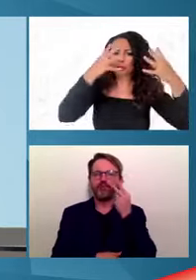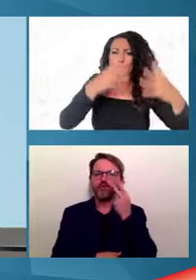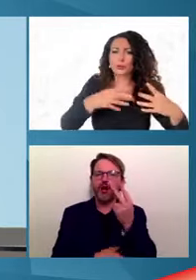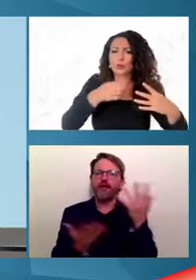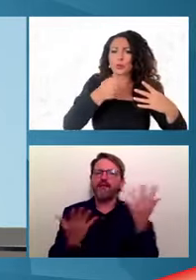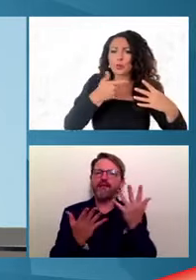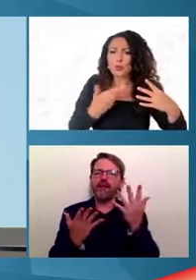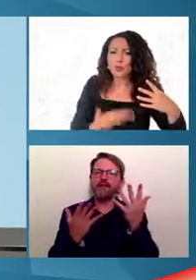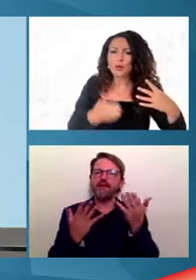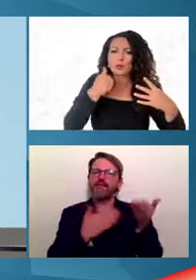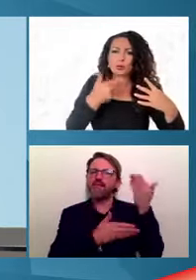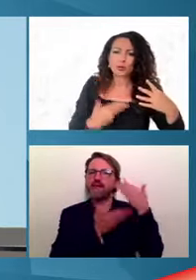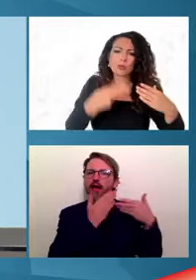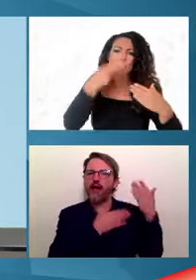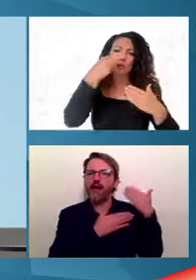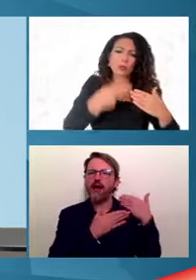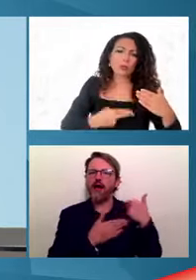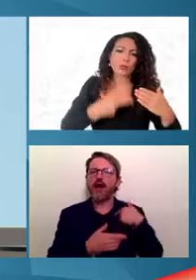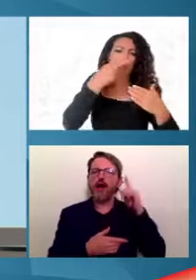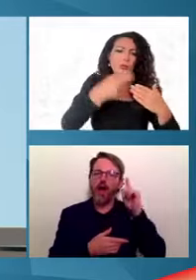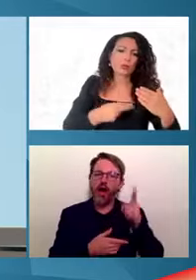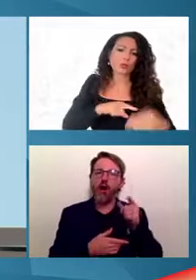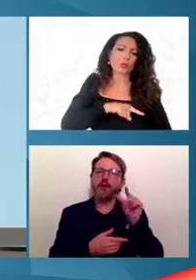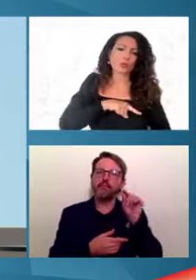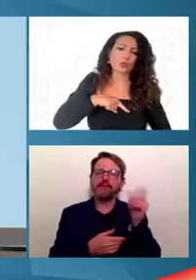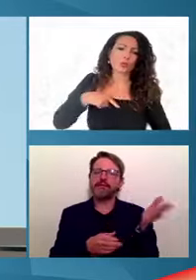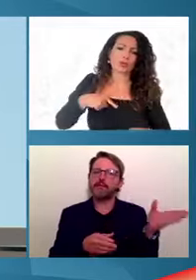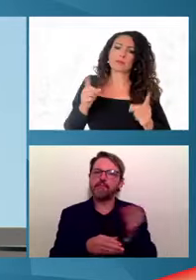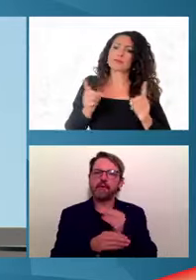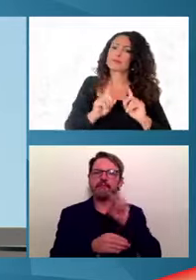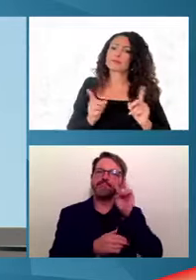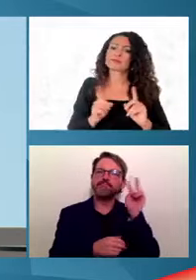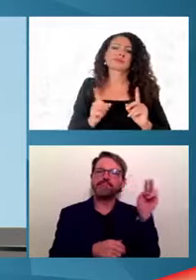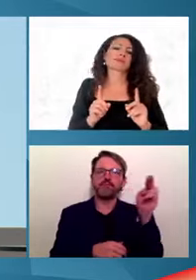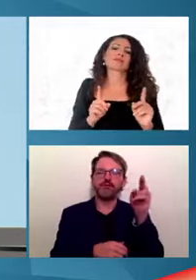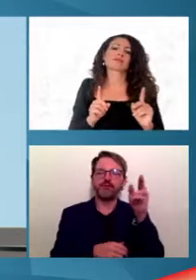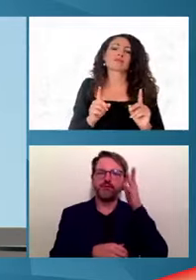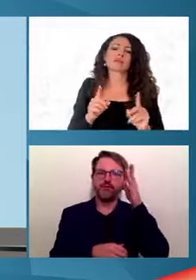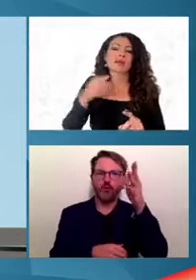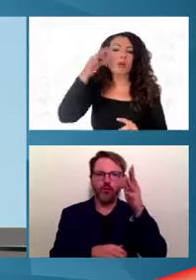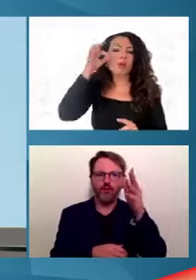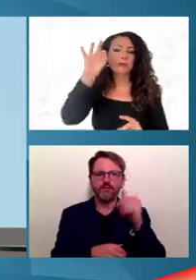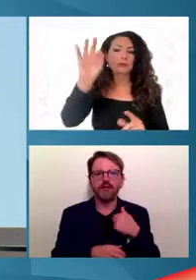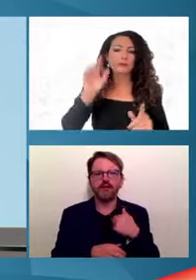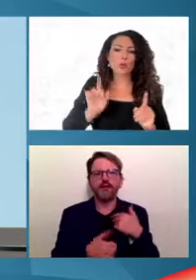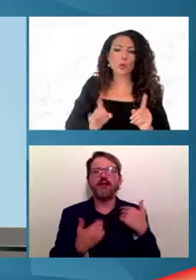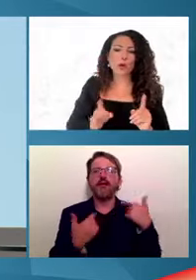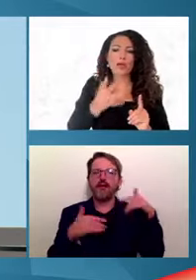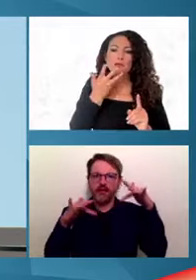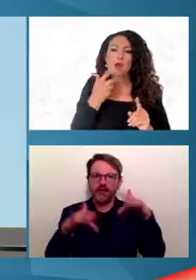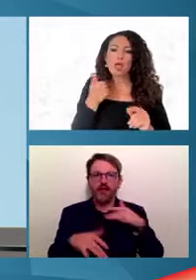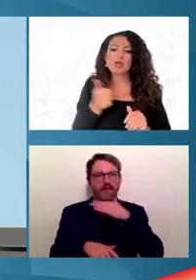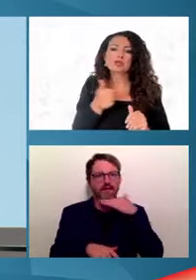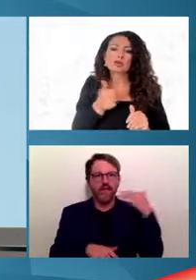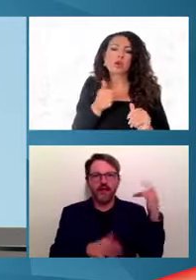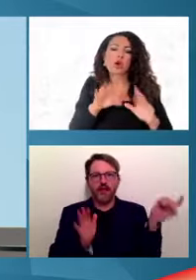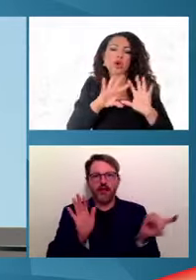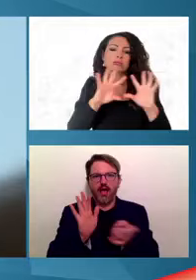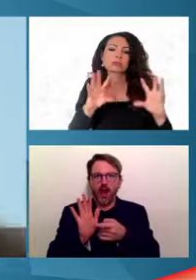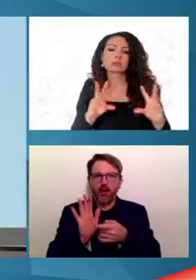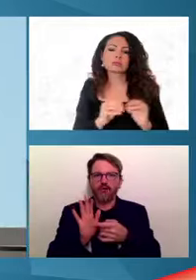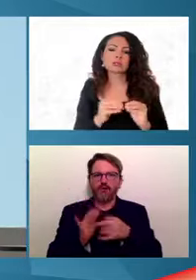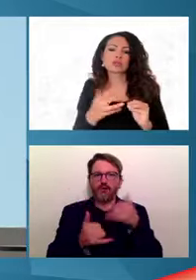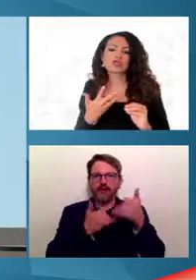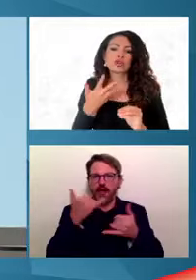vor allem auch doch ein bisschen nach vorne zu blicken. Es waren herausfordernde Jahre.